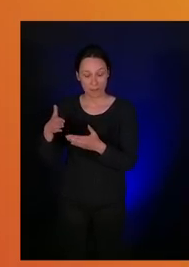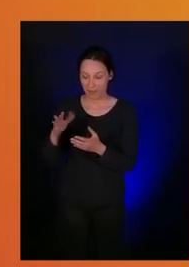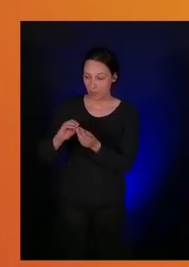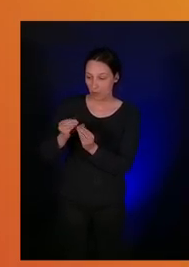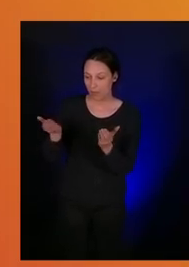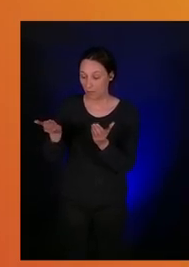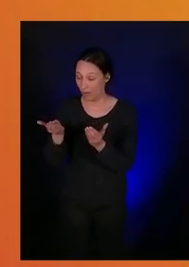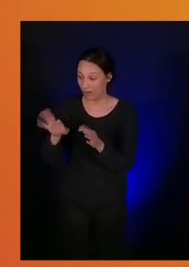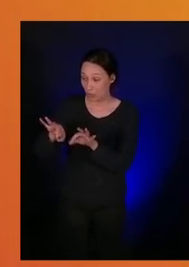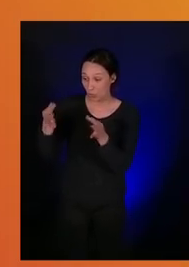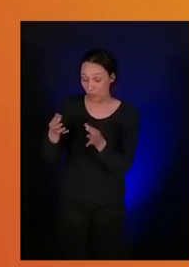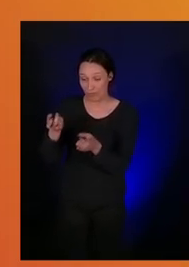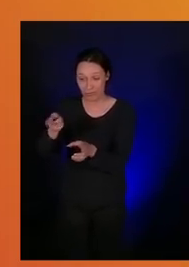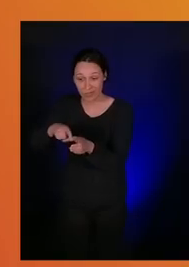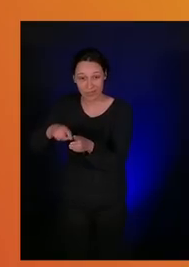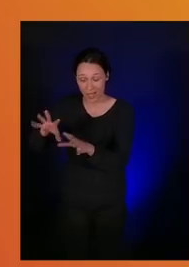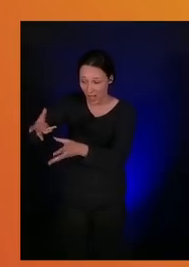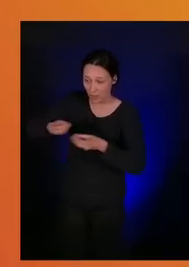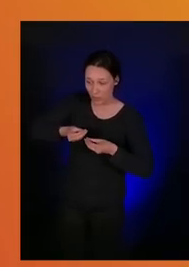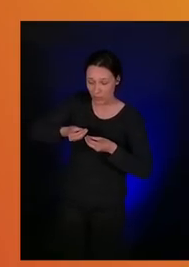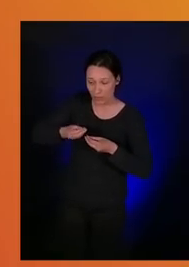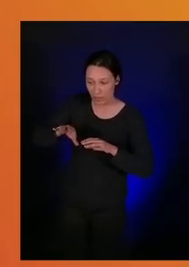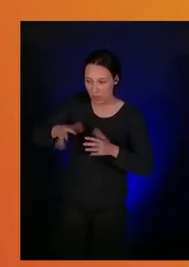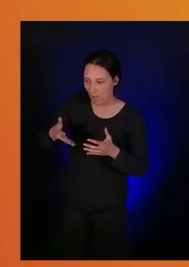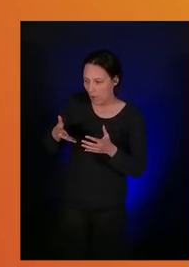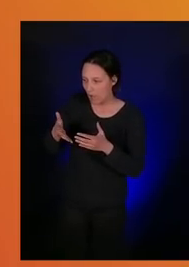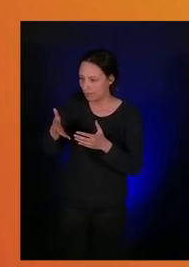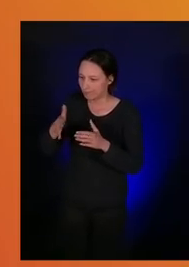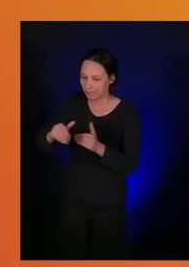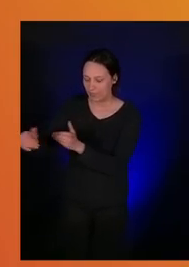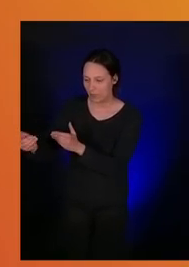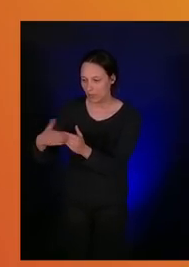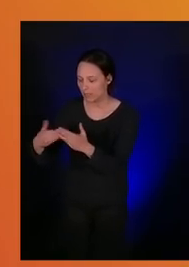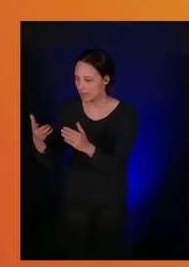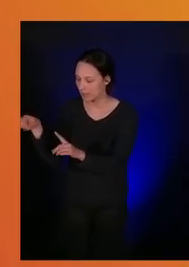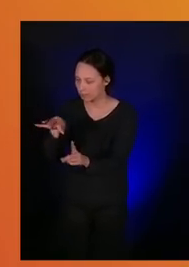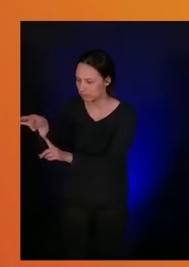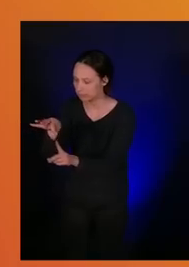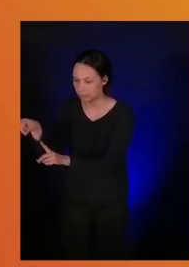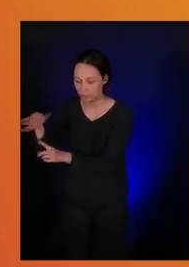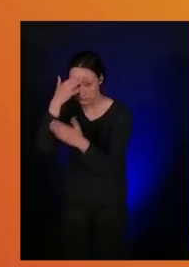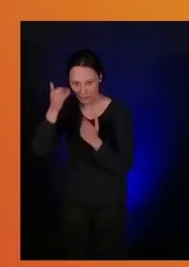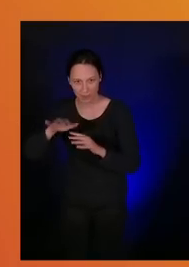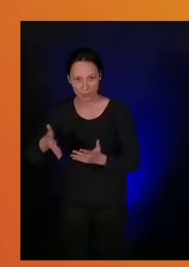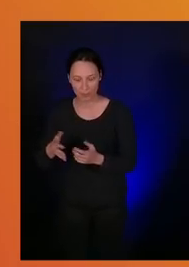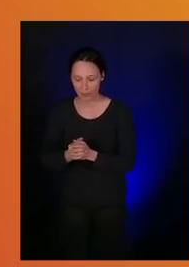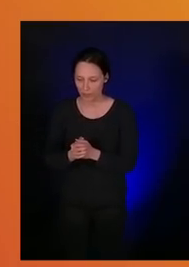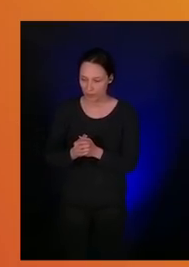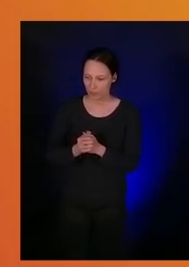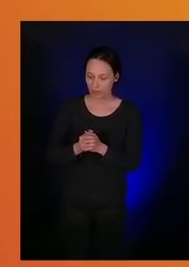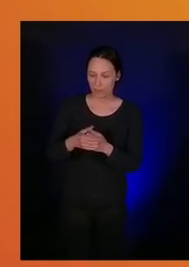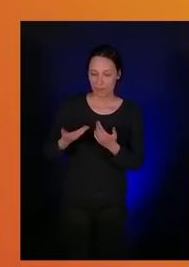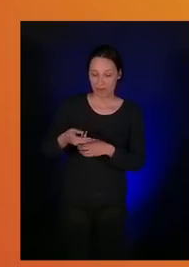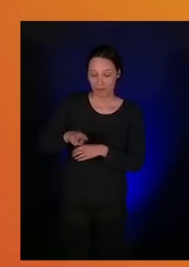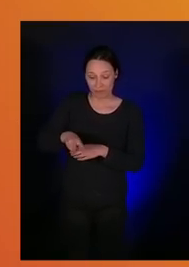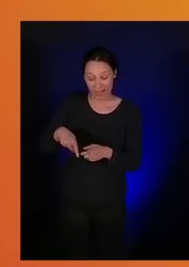syndicat d'accueil, à les mettre dans la bonne case du champ professionnel. Nous connaissons le délai long, parfois